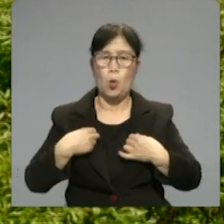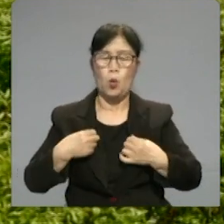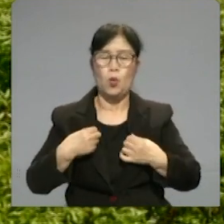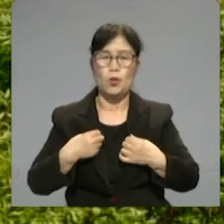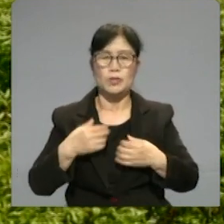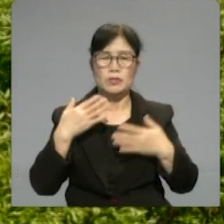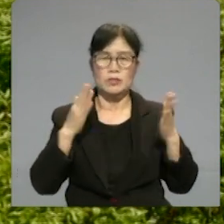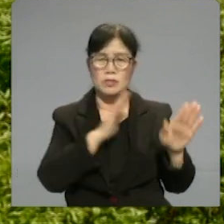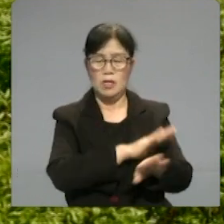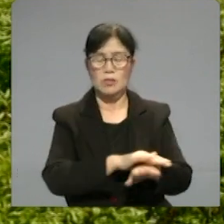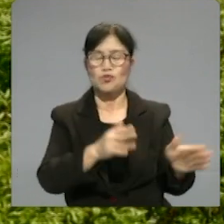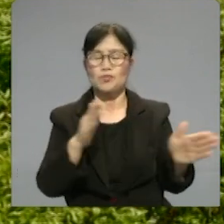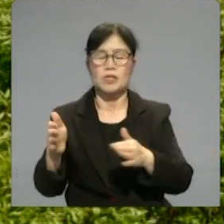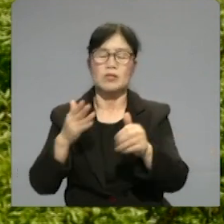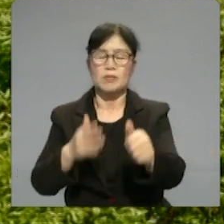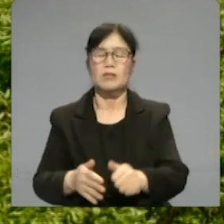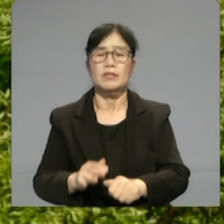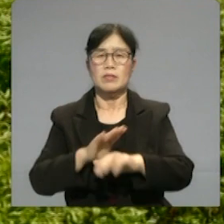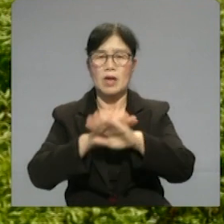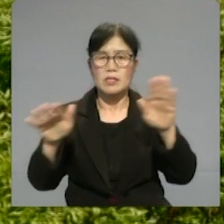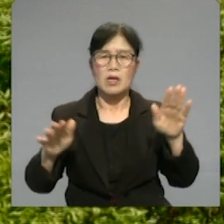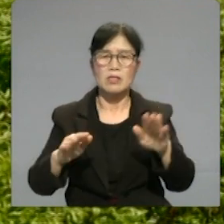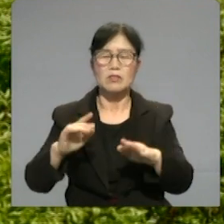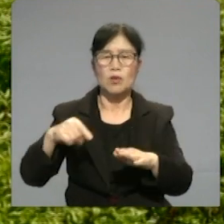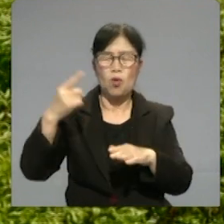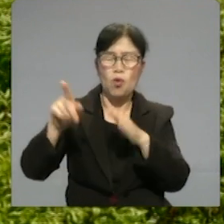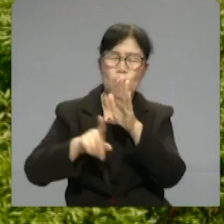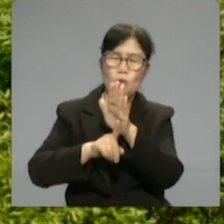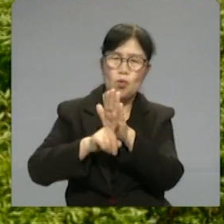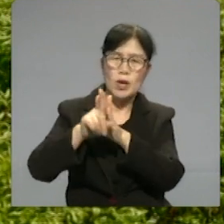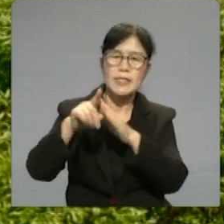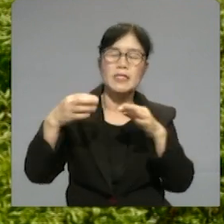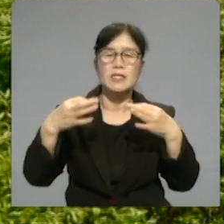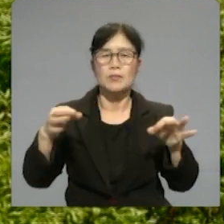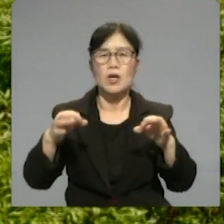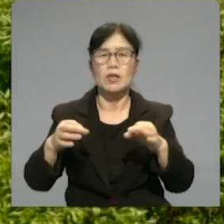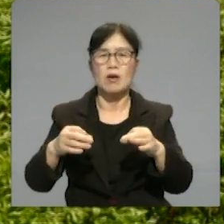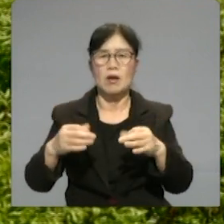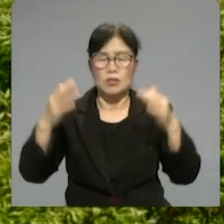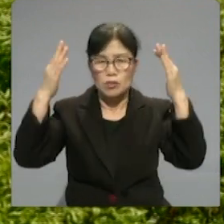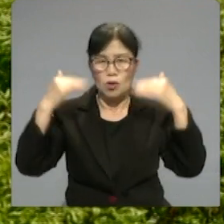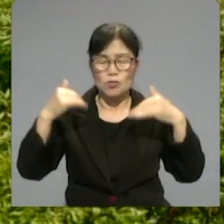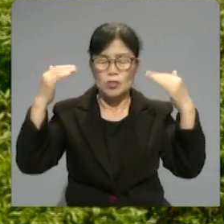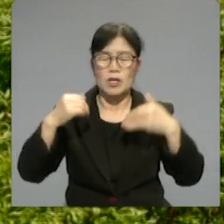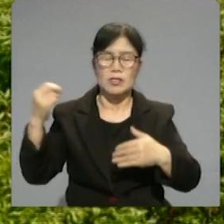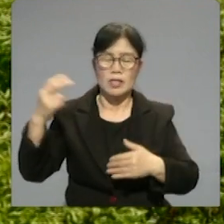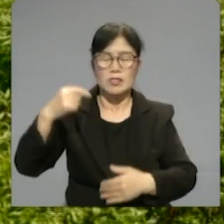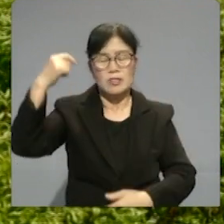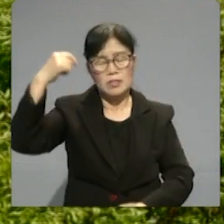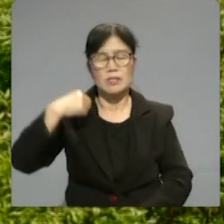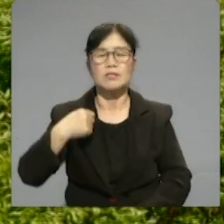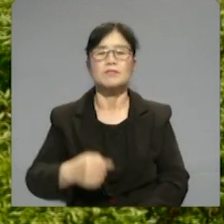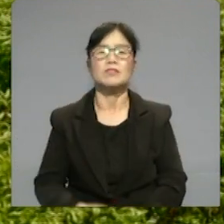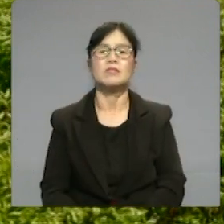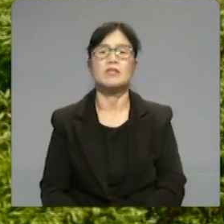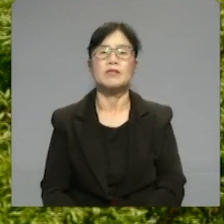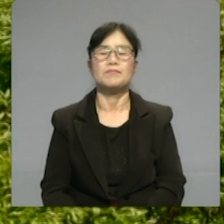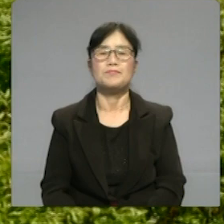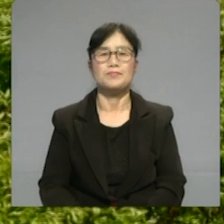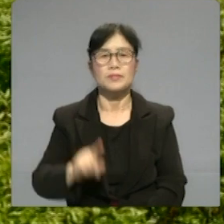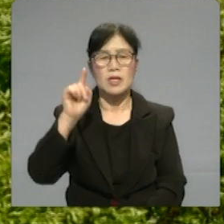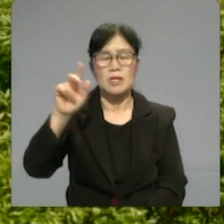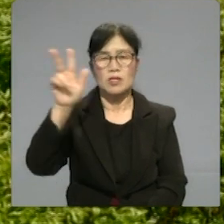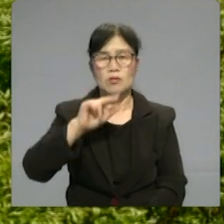해주셔야겠는데요 특히 낮 기온은 갈수록 올라서 금요일에는 때이른 더위가 다시 찾아오겠습니다 내일